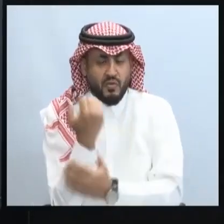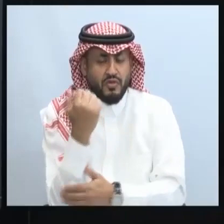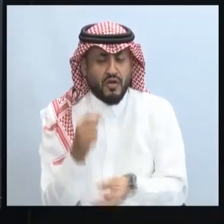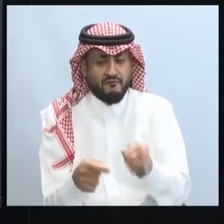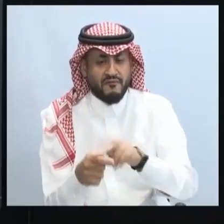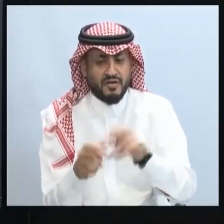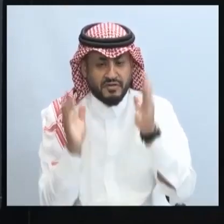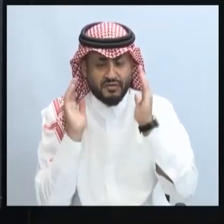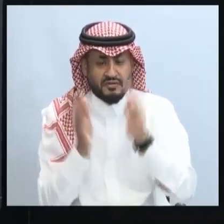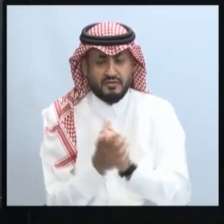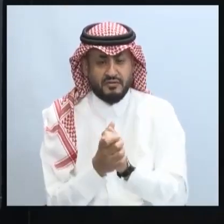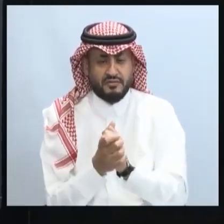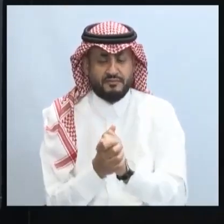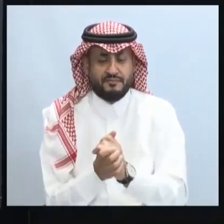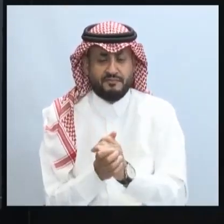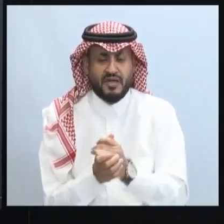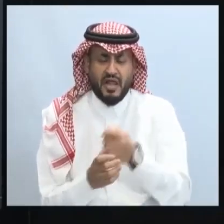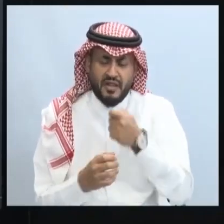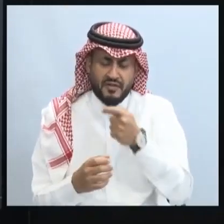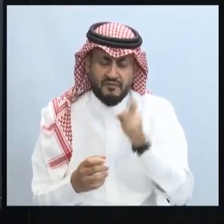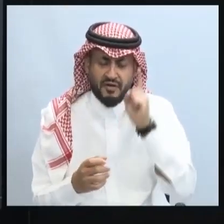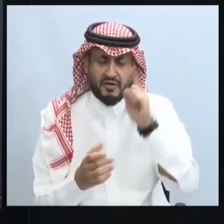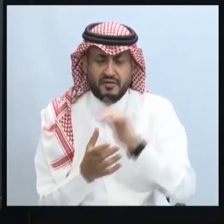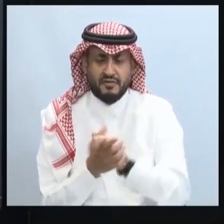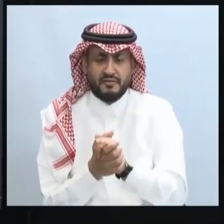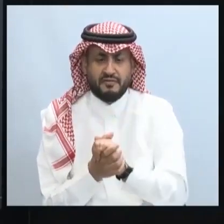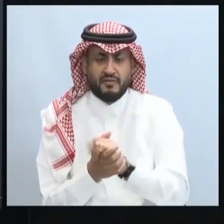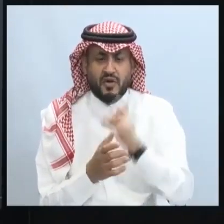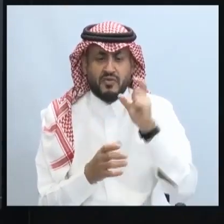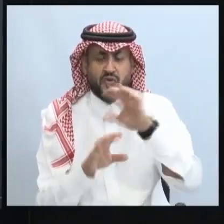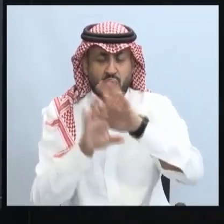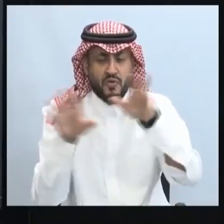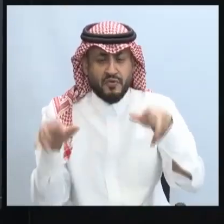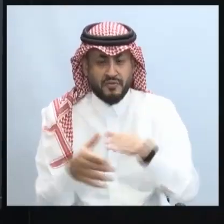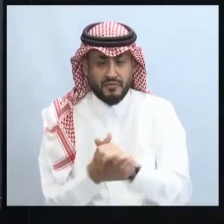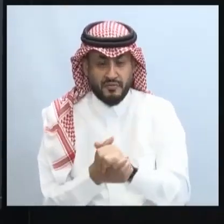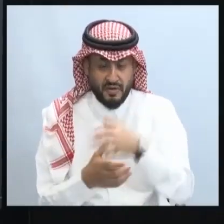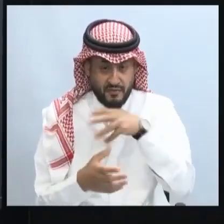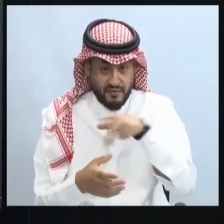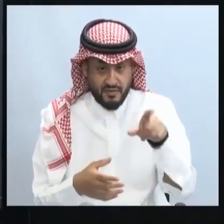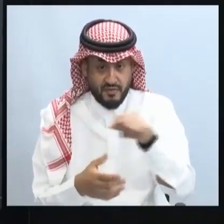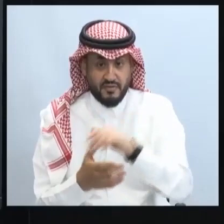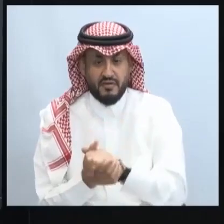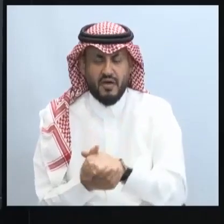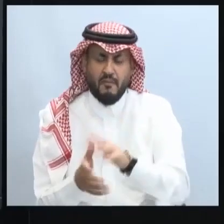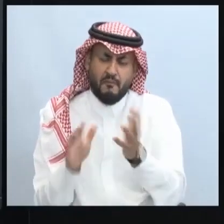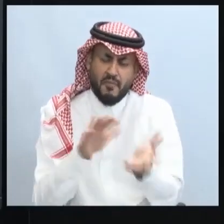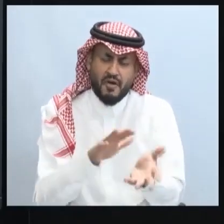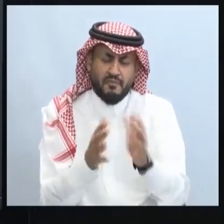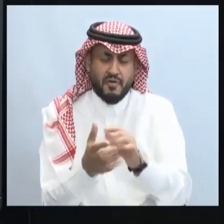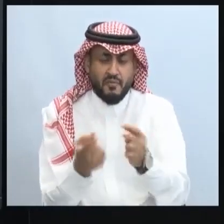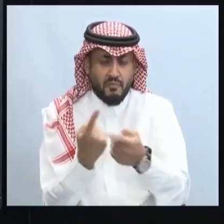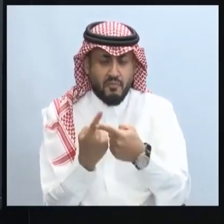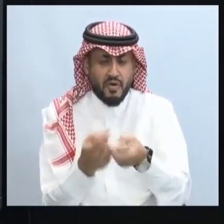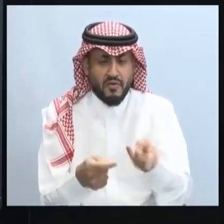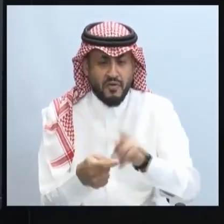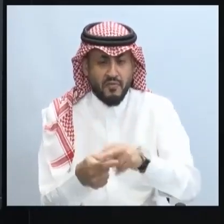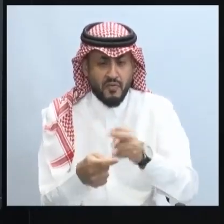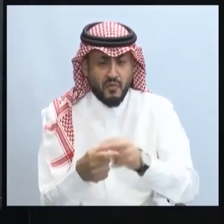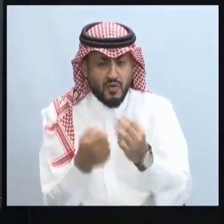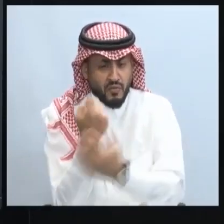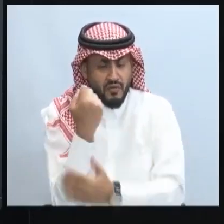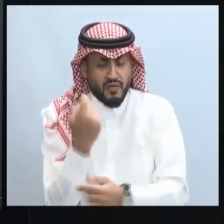من ربنا جل وعلا للمسلمين ولذلك النبي صلى الله عليه وسلم كان يفعل هذا تاره وهذا تاره